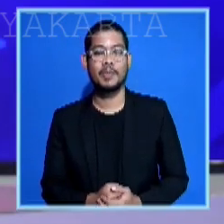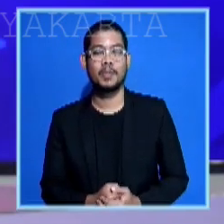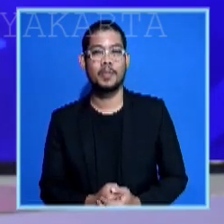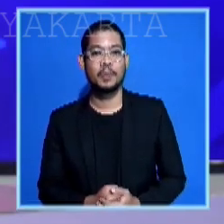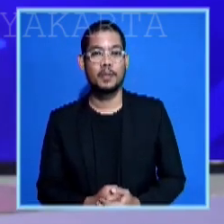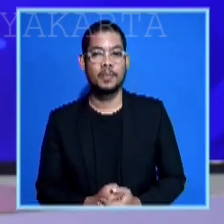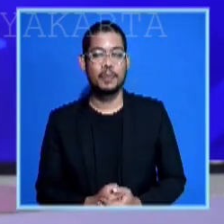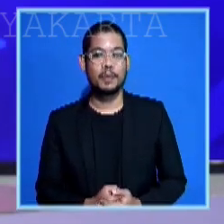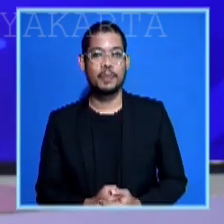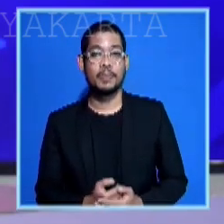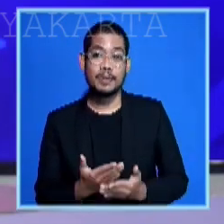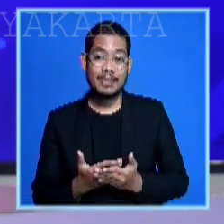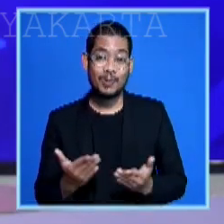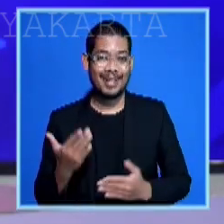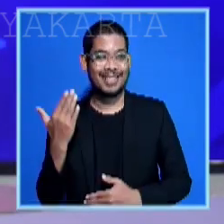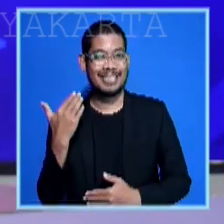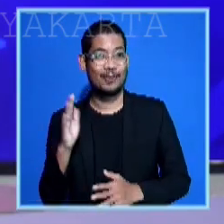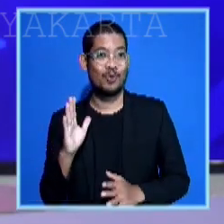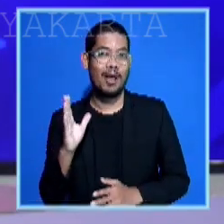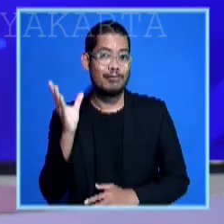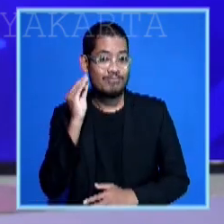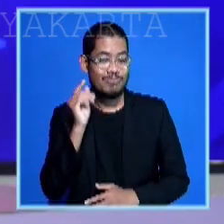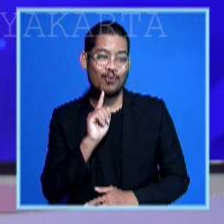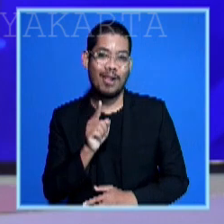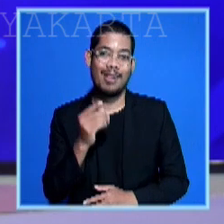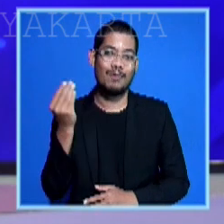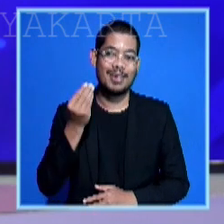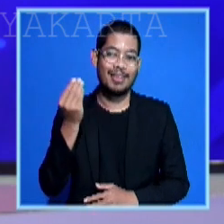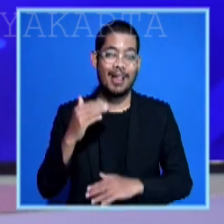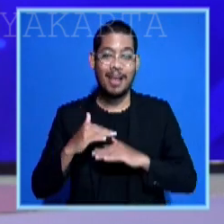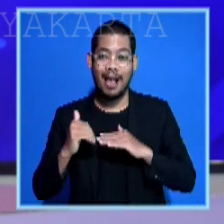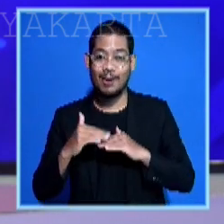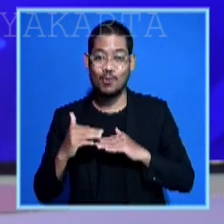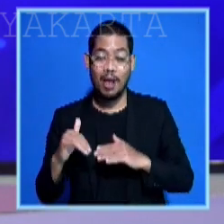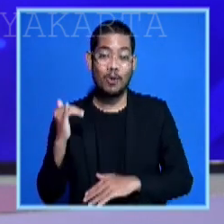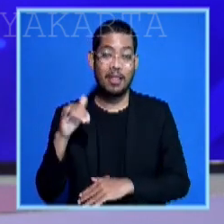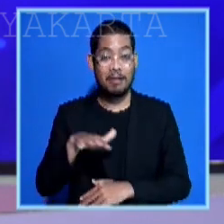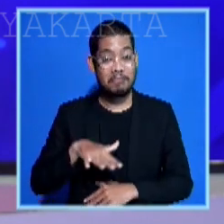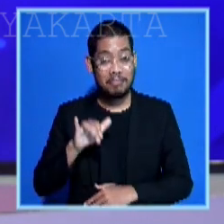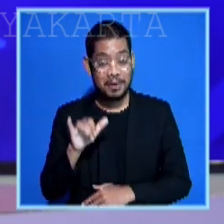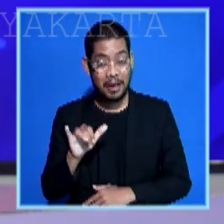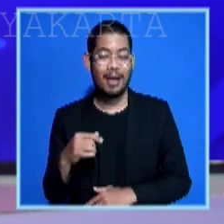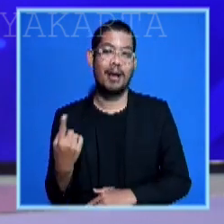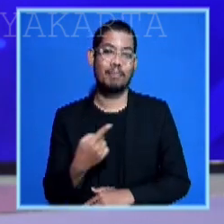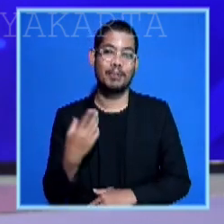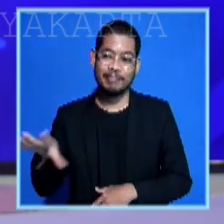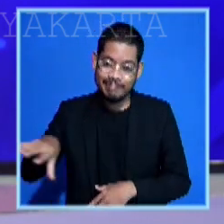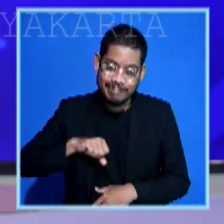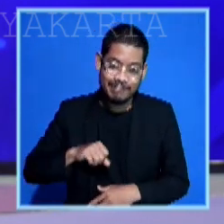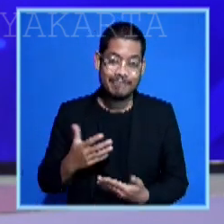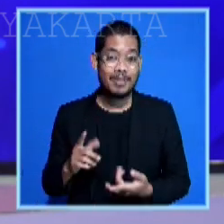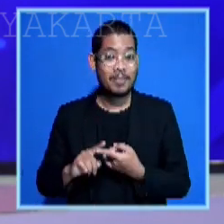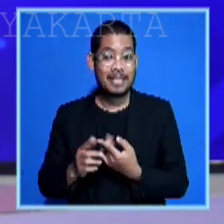Ya, Meta dan juga saudara, tadi kita sudah mendengarkan ada wisata dari Kaliurang, Daerah Istimewa Yogyakarta. Nah, ini kita akan ajak pemirsa di rumah